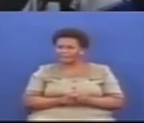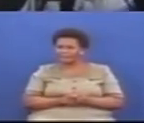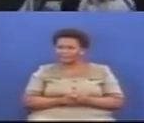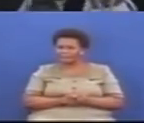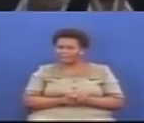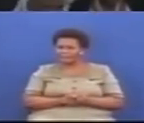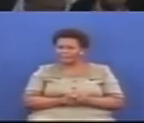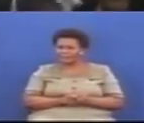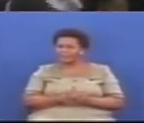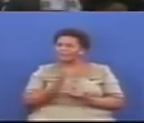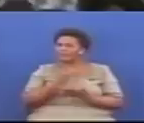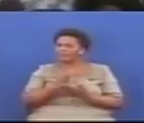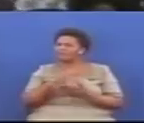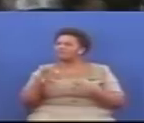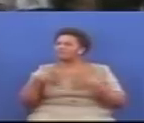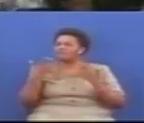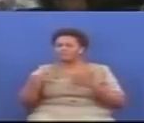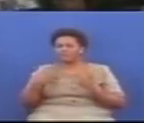Tunafarijika kuwapokea.